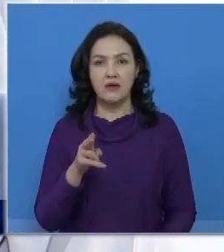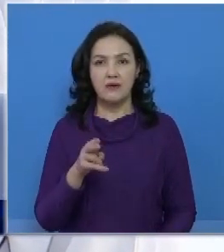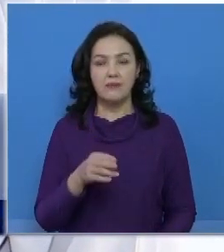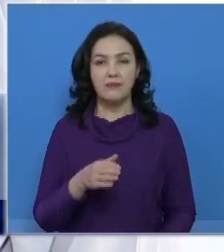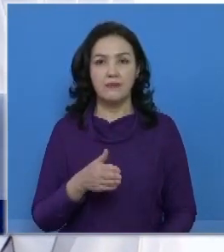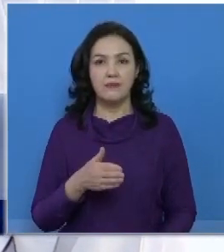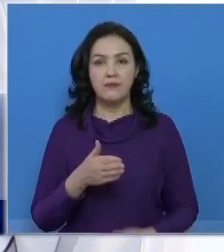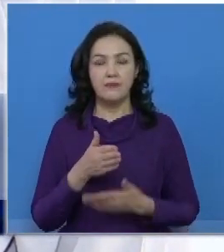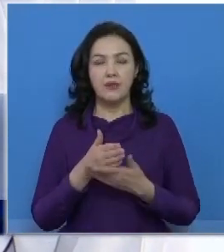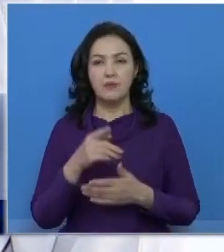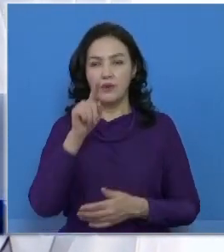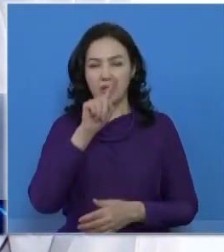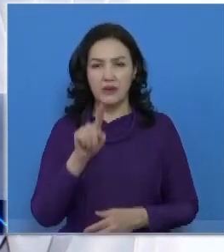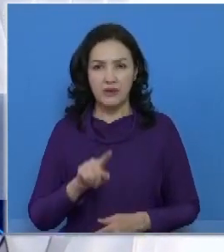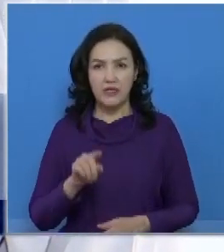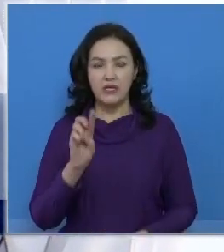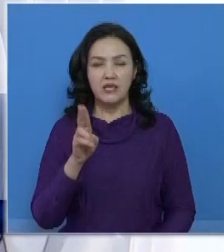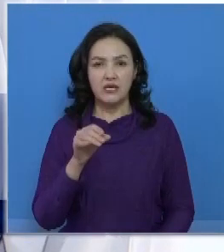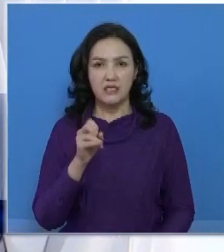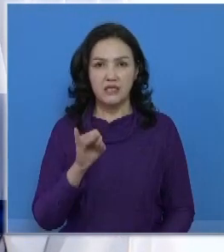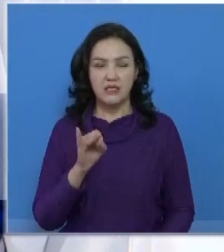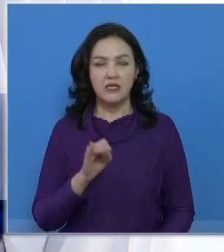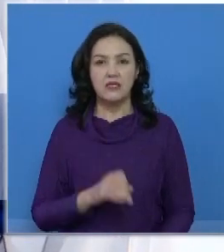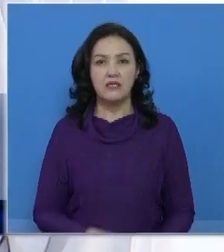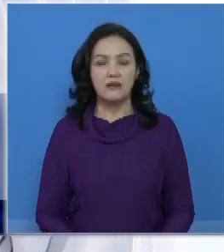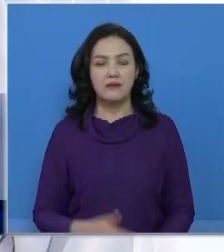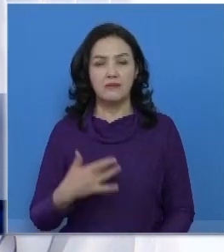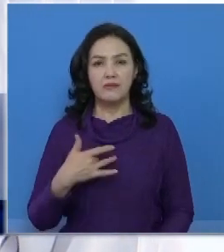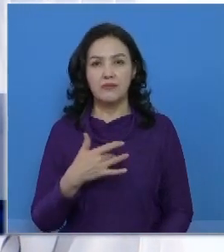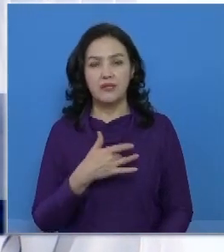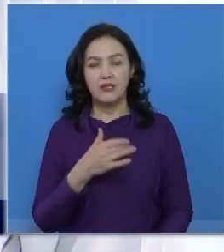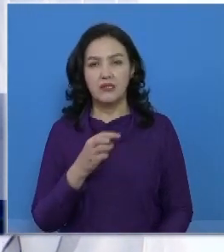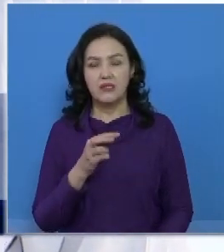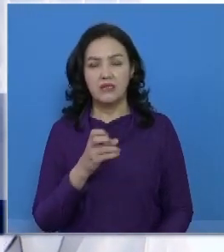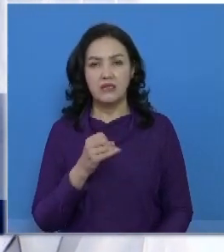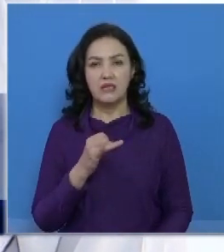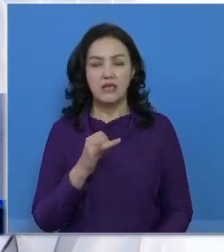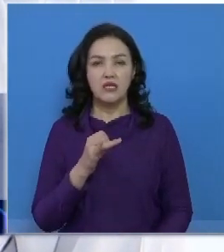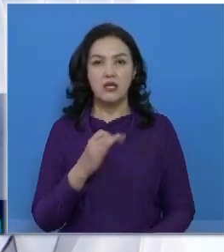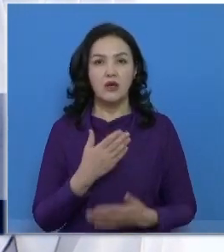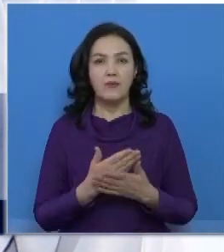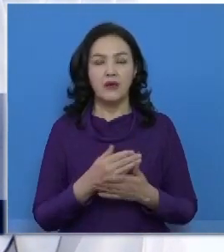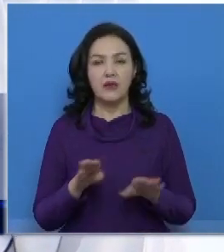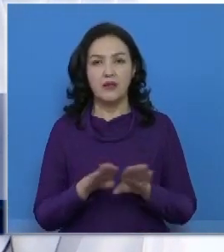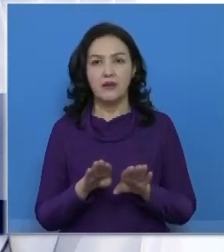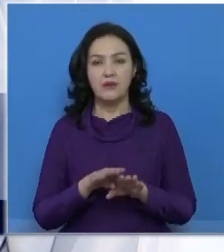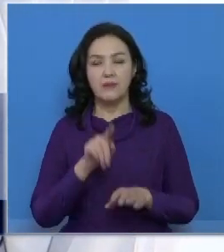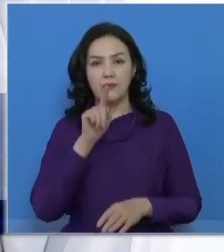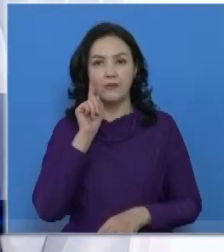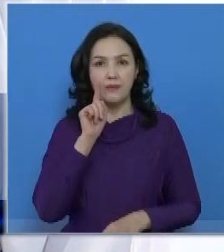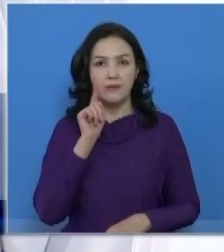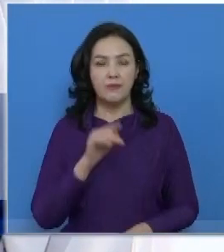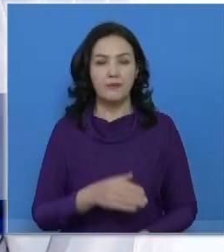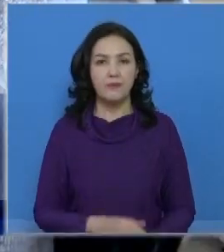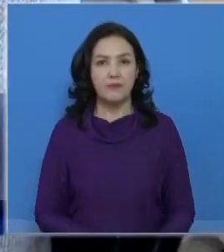прямой кишки есть предстательная железа аденома простаты тоже сейчас молодеет